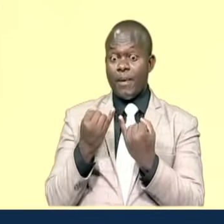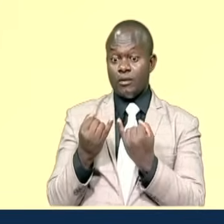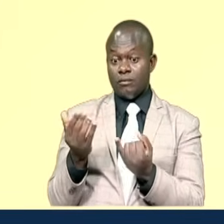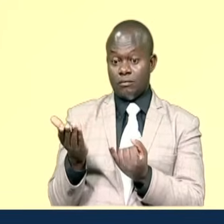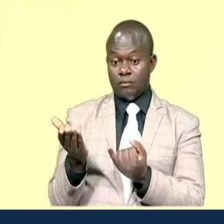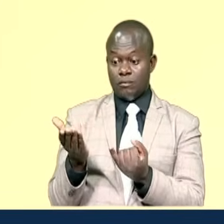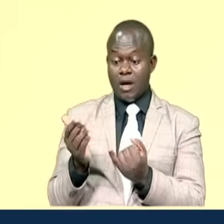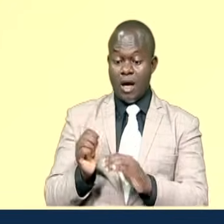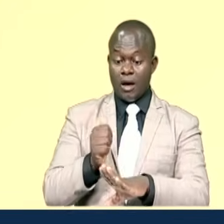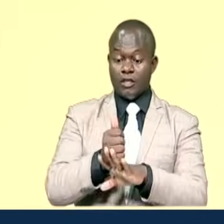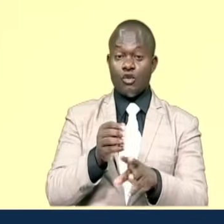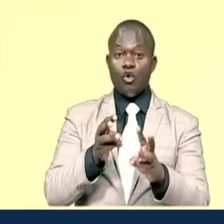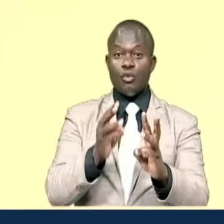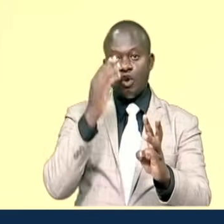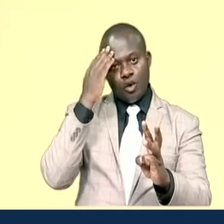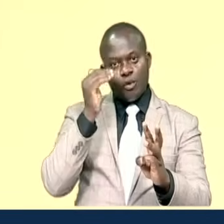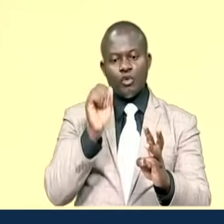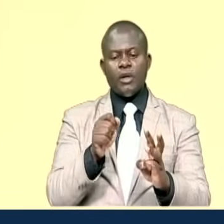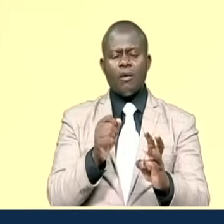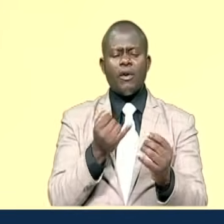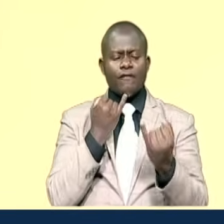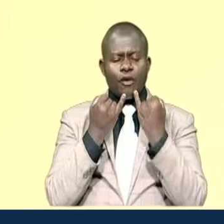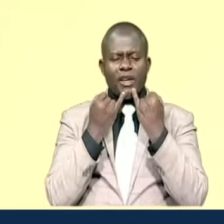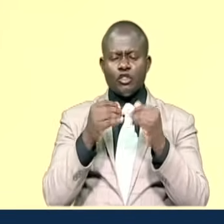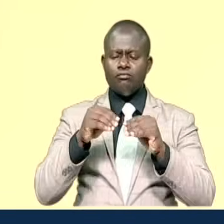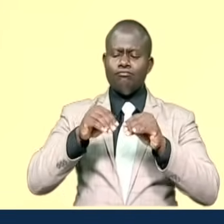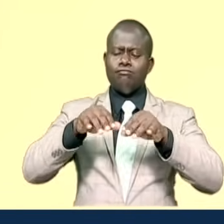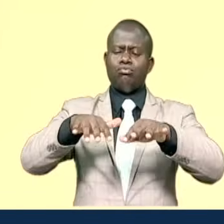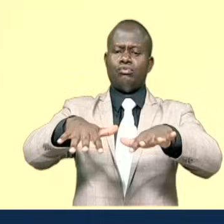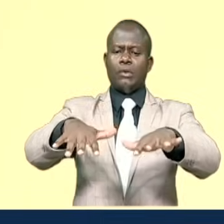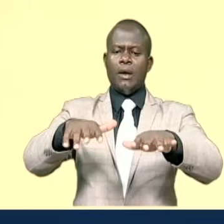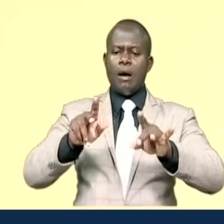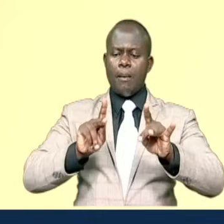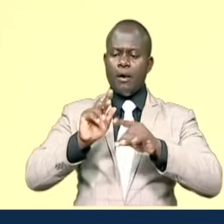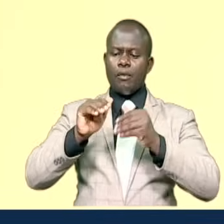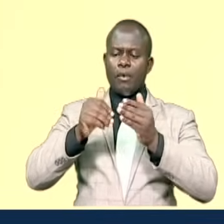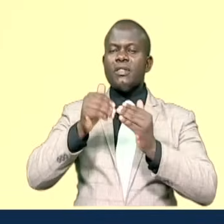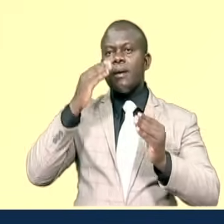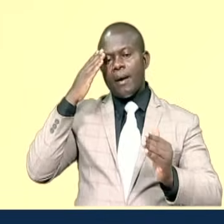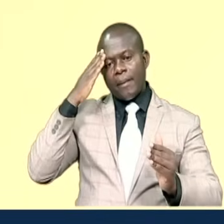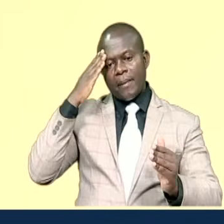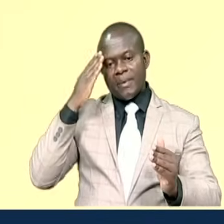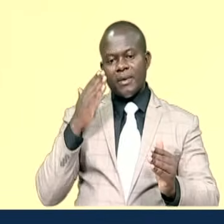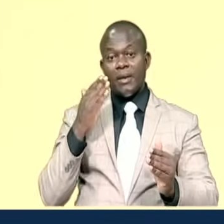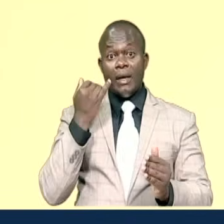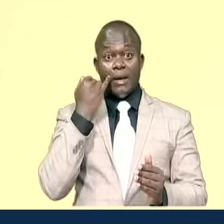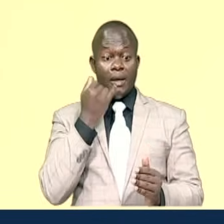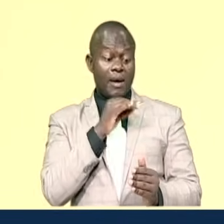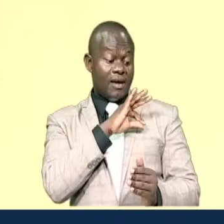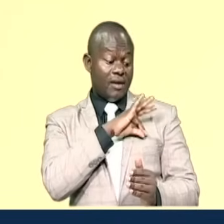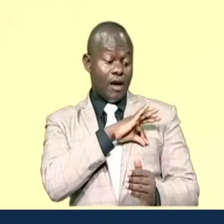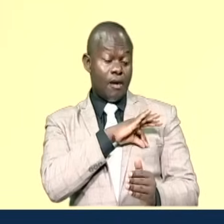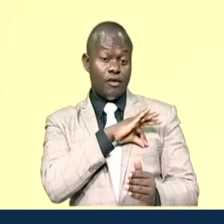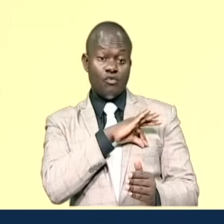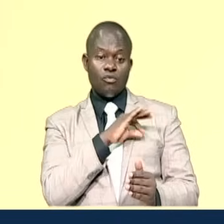hagashyirwaho uburyo bwo kugira ngo amanuke ku buryo buri muntu wese ashobora kuyamenya niba hari benefits zihari ari opportunities